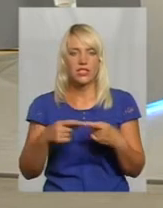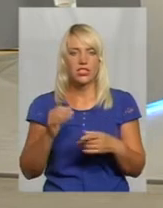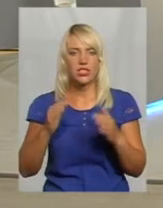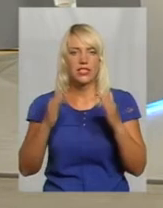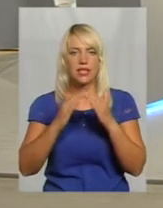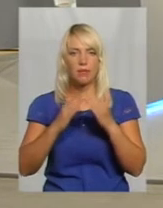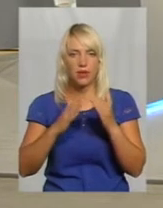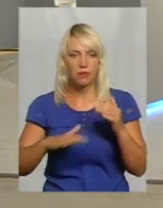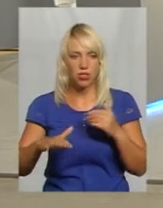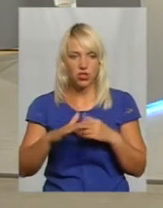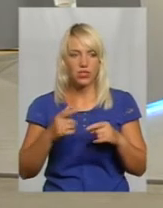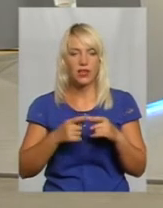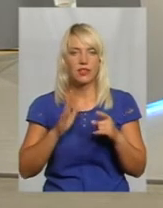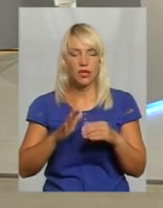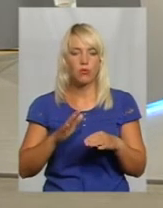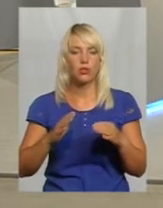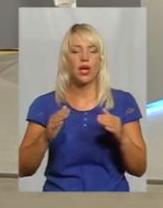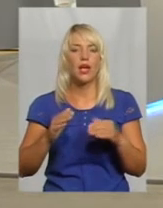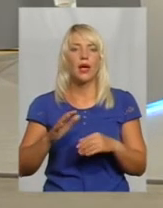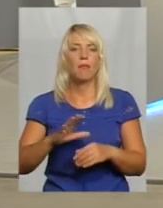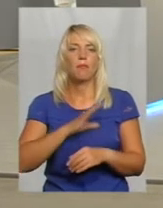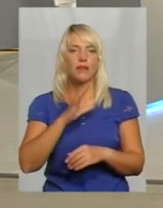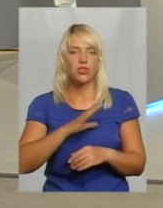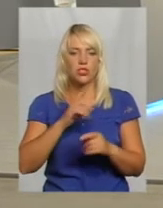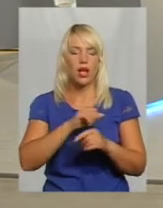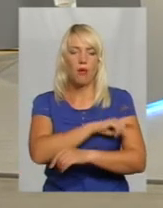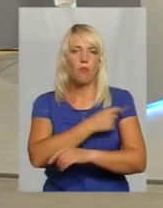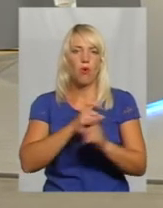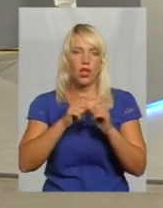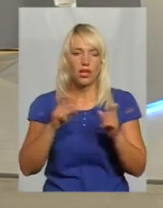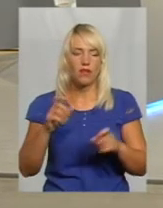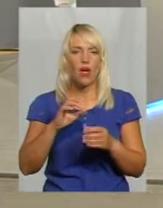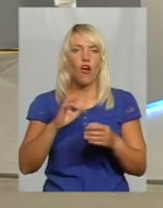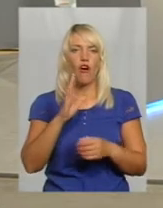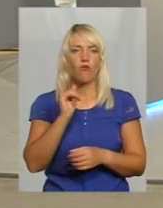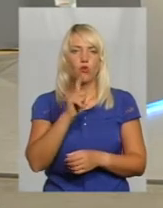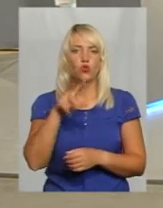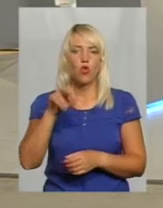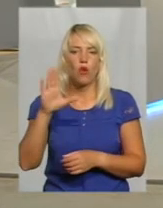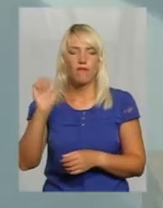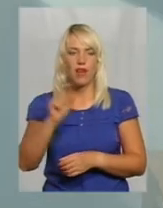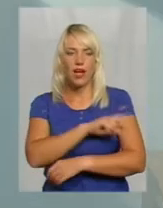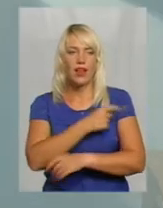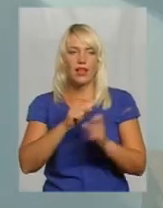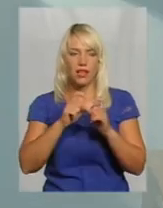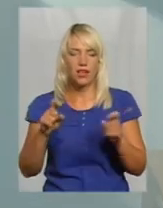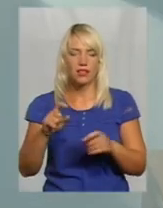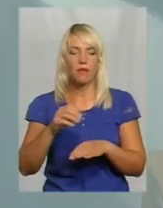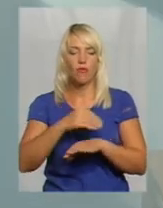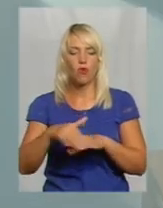все-таки буде приміщення поліклініки, колишньої поліклініки вузлової лікарні. по вулиці Бориса